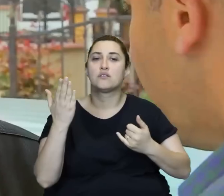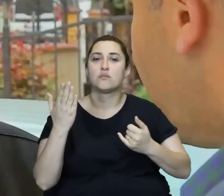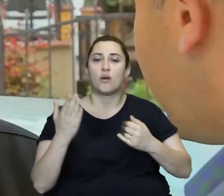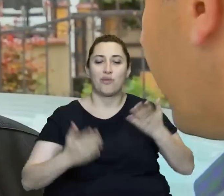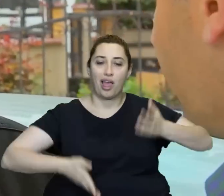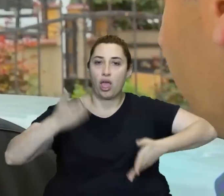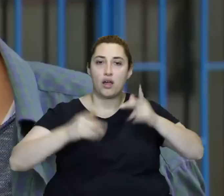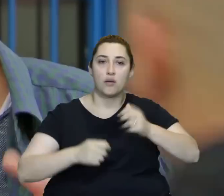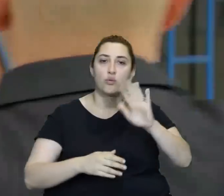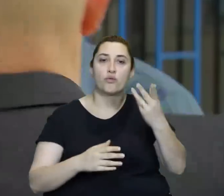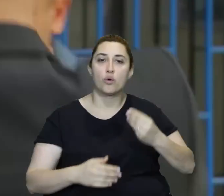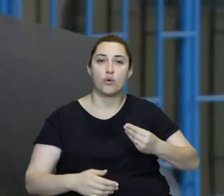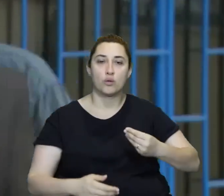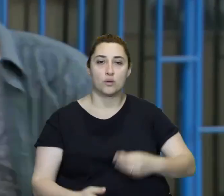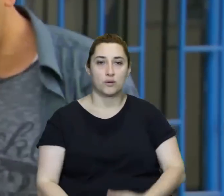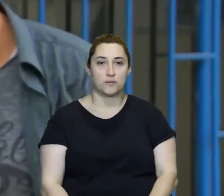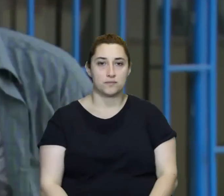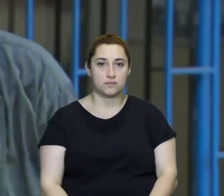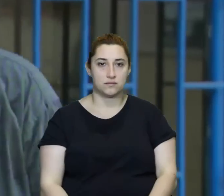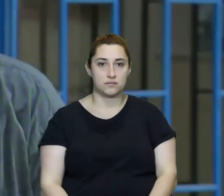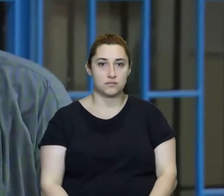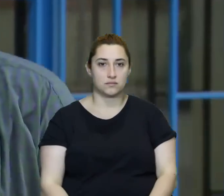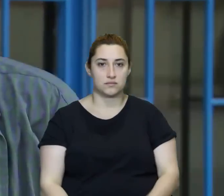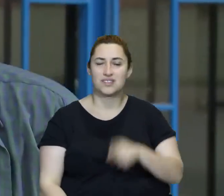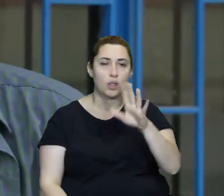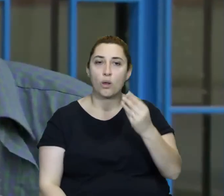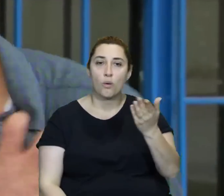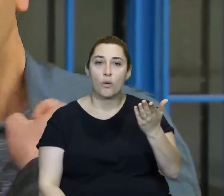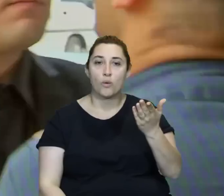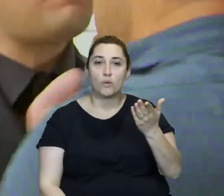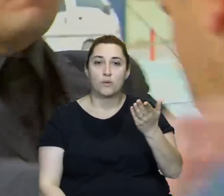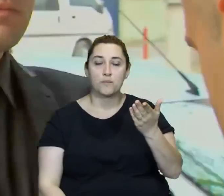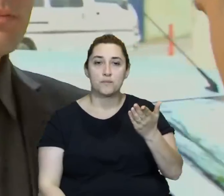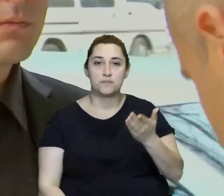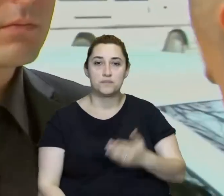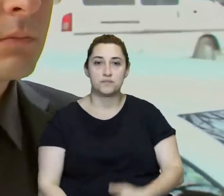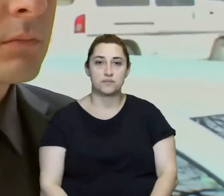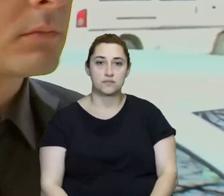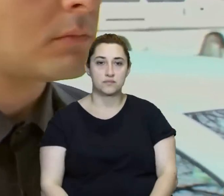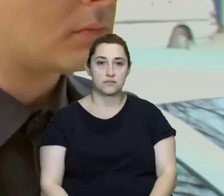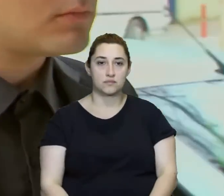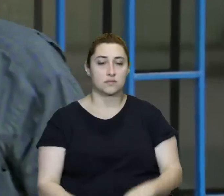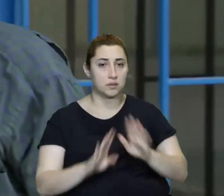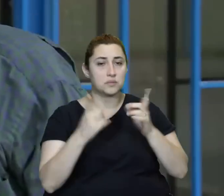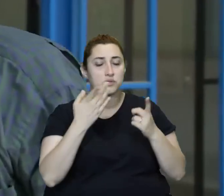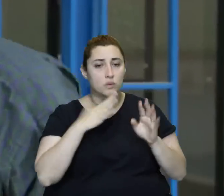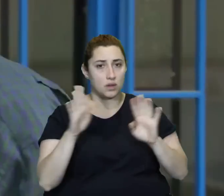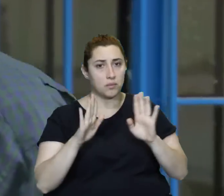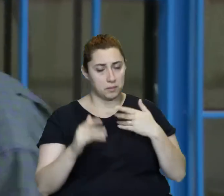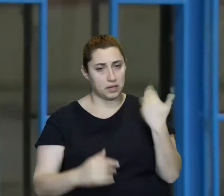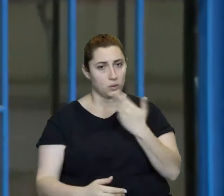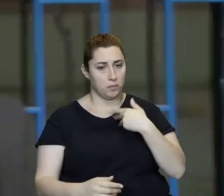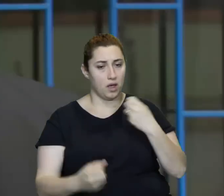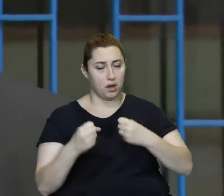Ne bu el kol hareketleri falan? Beton gelip adamı itti. Sana ne oluyor kardeşim ya? Beton adamı bir daha itti. Tamam, tamam, yok bir şey. Gidiyoruz